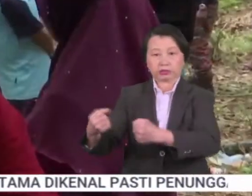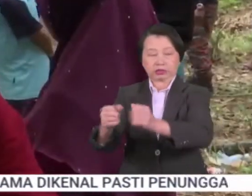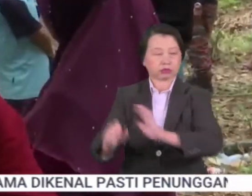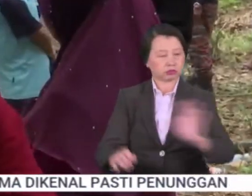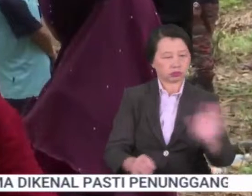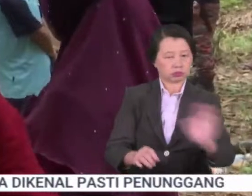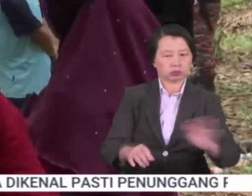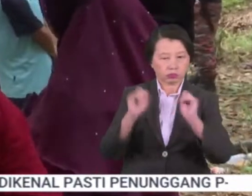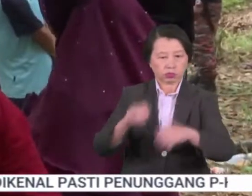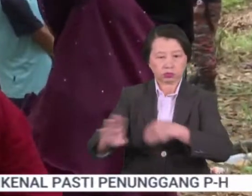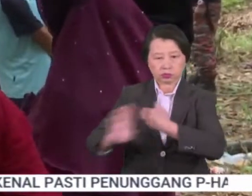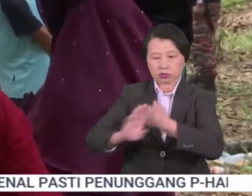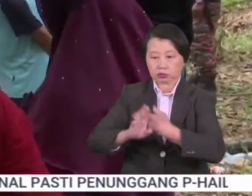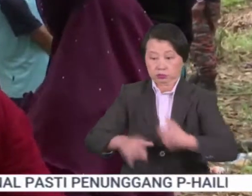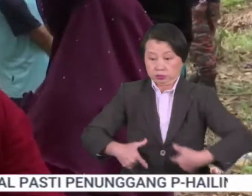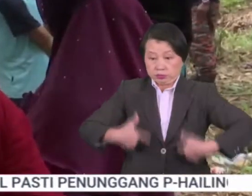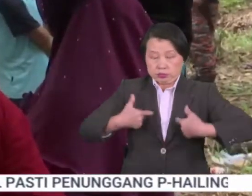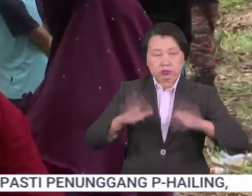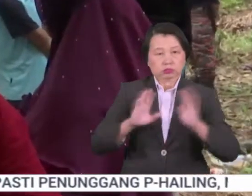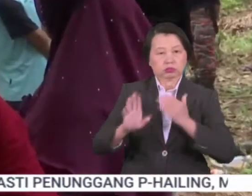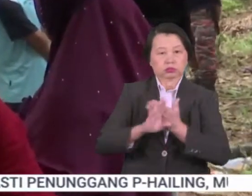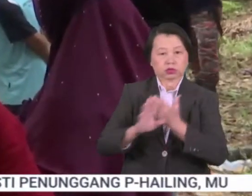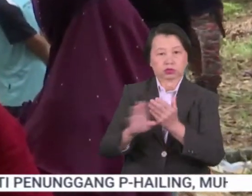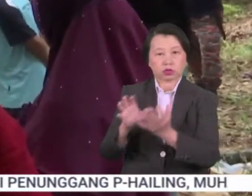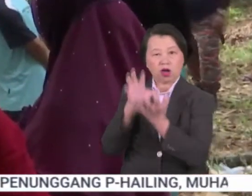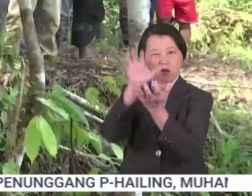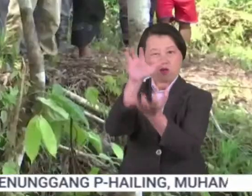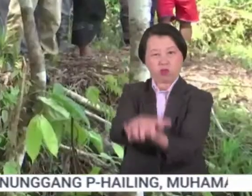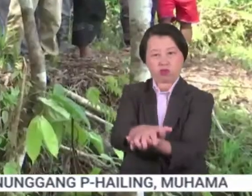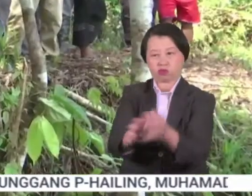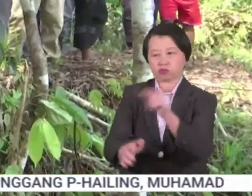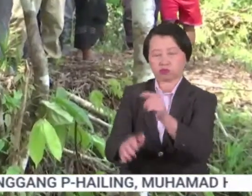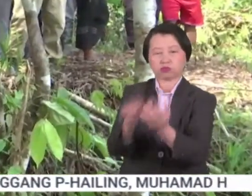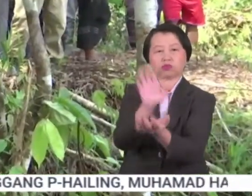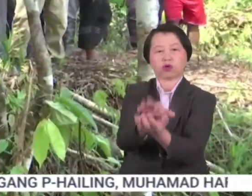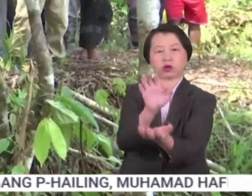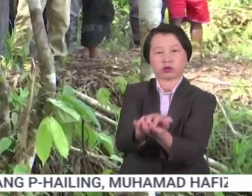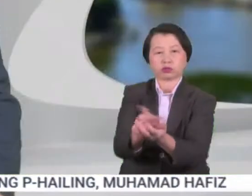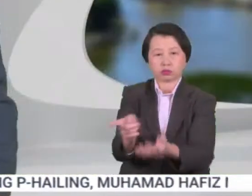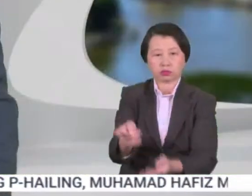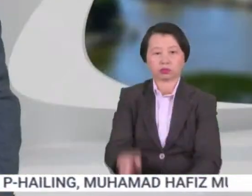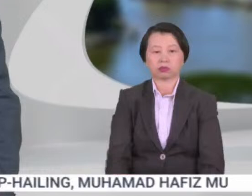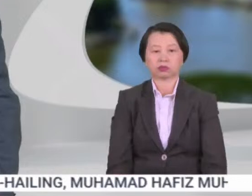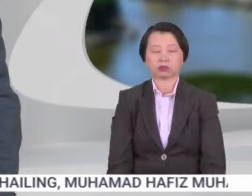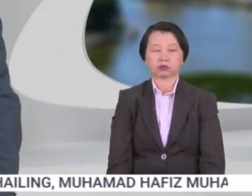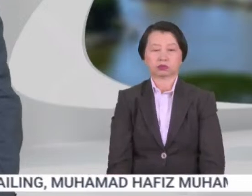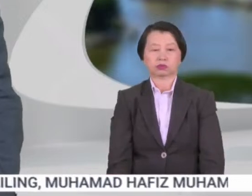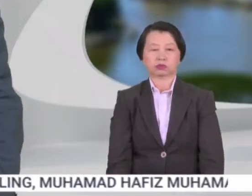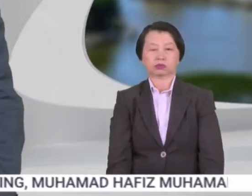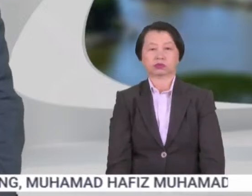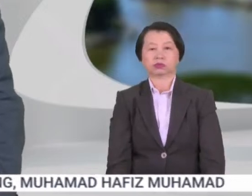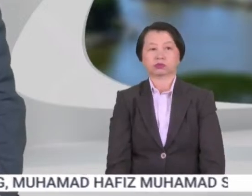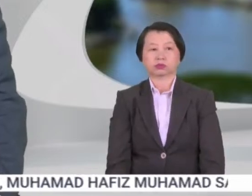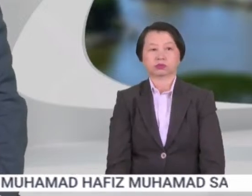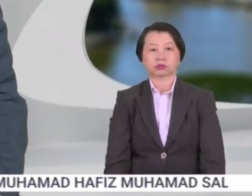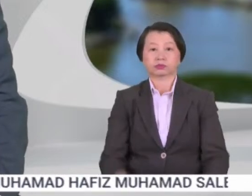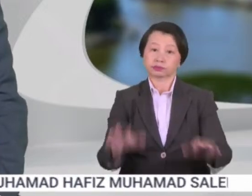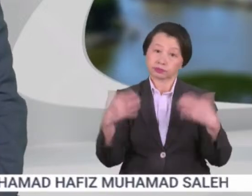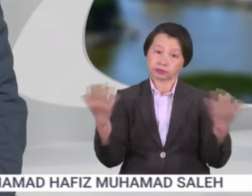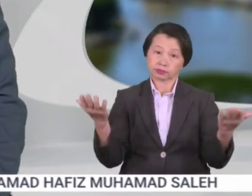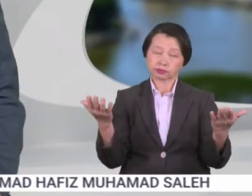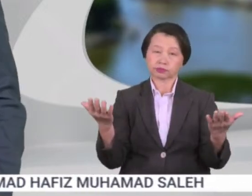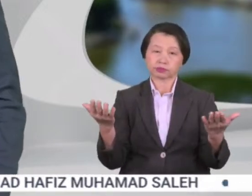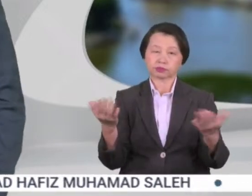sungai yang boleh mengancam nyawa akibat Serangan raja sungai itu baik saudara